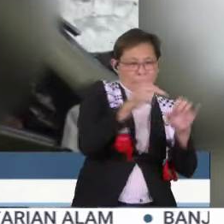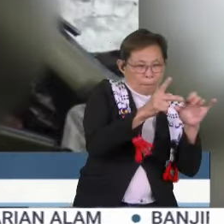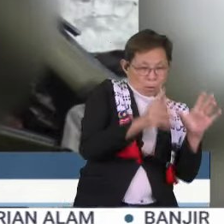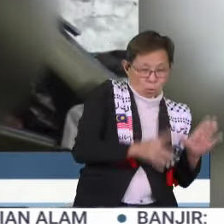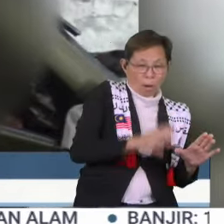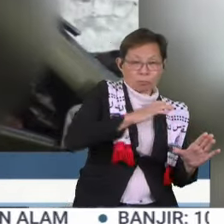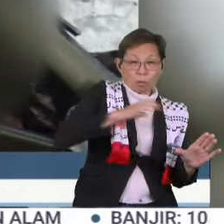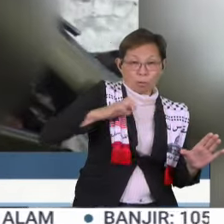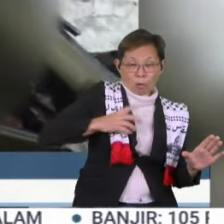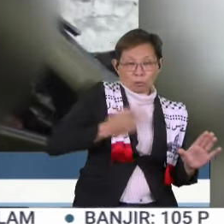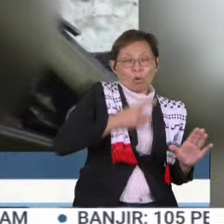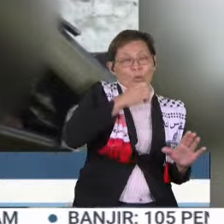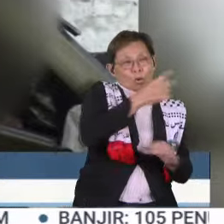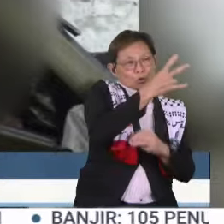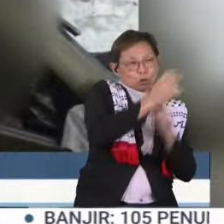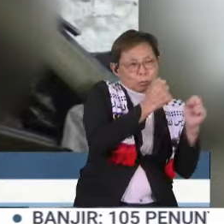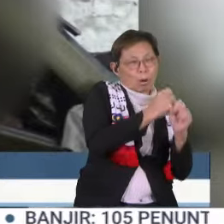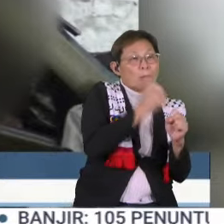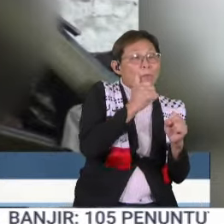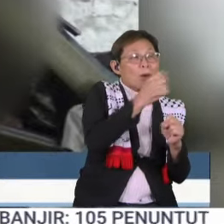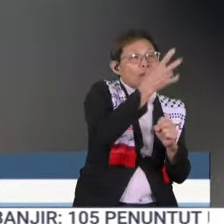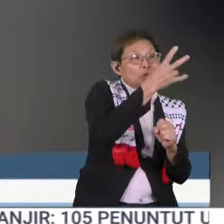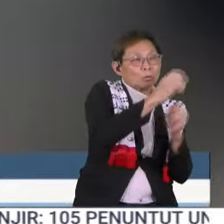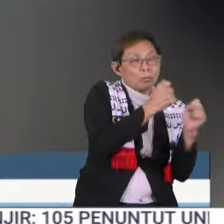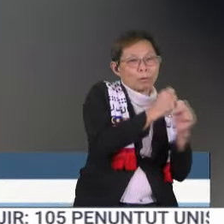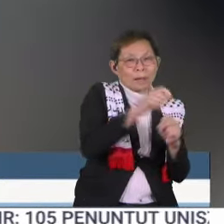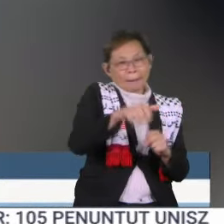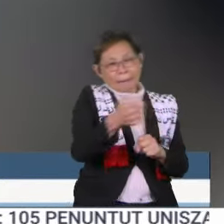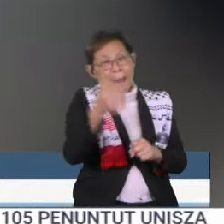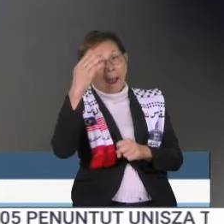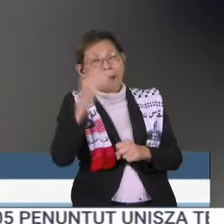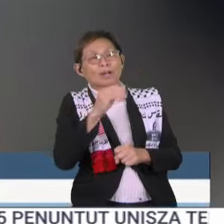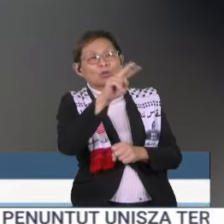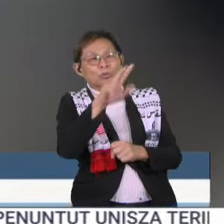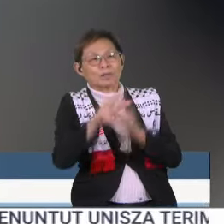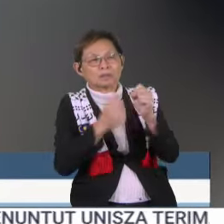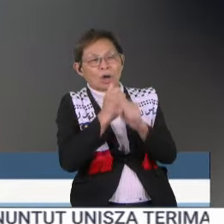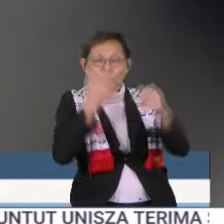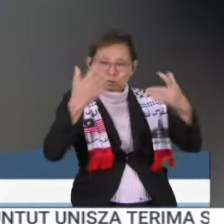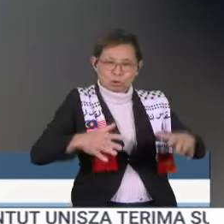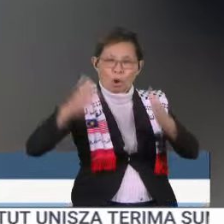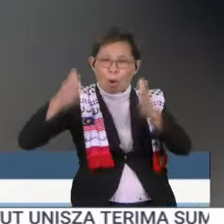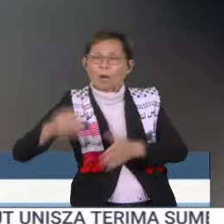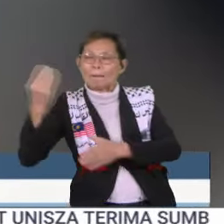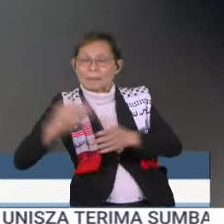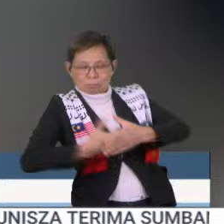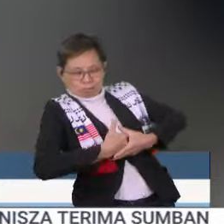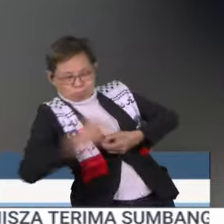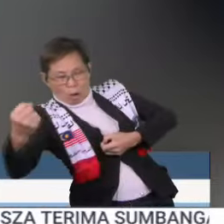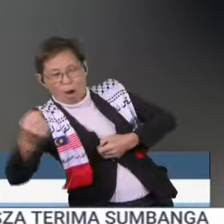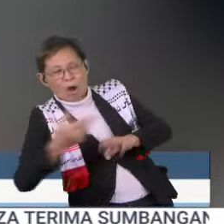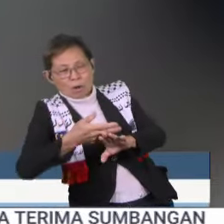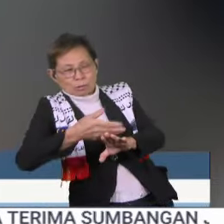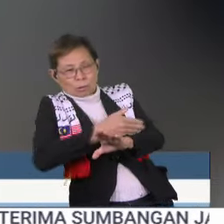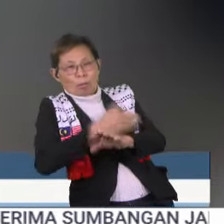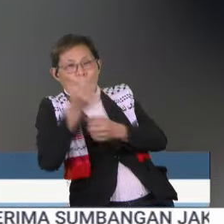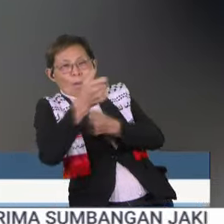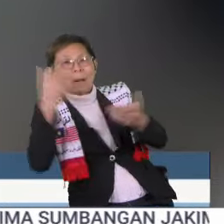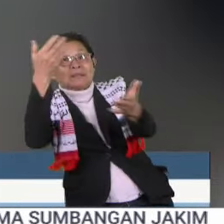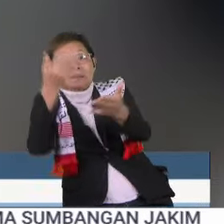Grace Marcus, 17 tahun dan Maxwell Ahmad, 23 tahun, sudah dikeluarkan oleh orang awam sebelum ketibaan pasukan